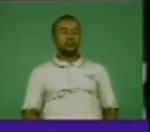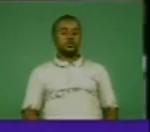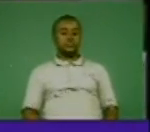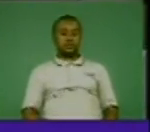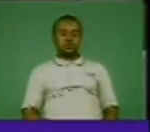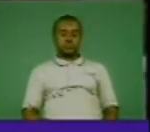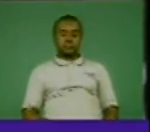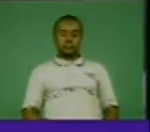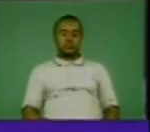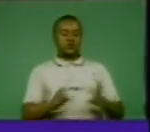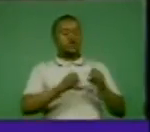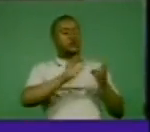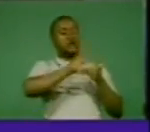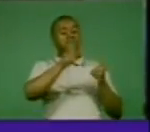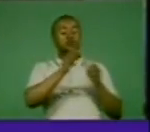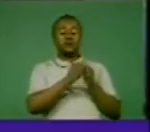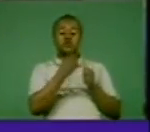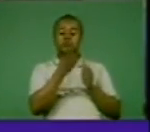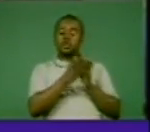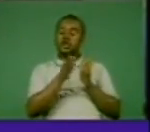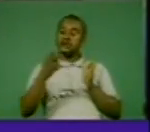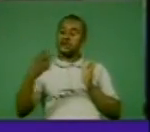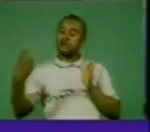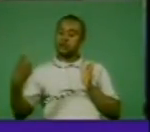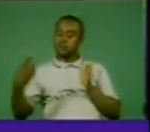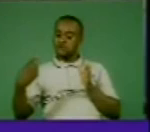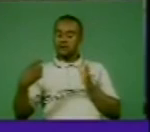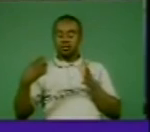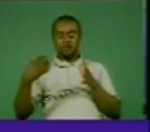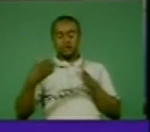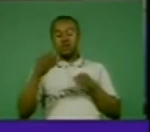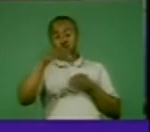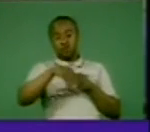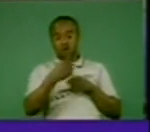Ibara nyingine zote 12 mpaka 21 kura 148.